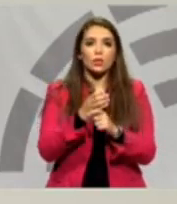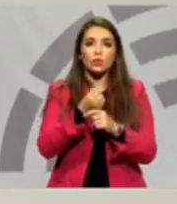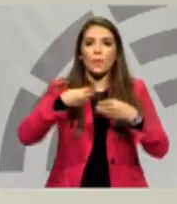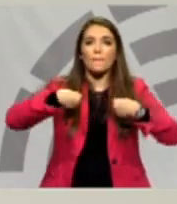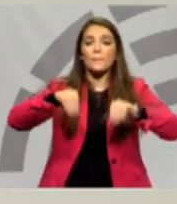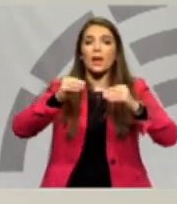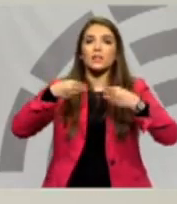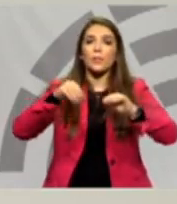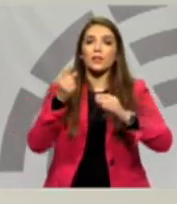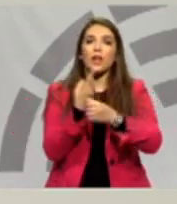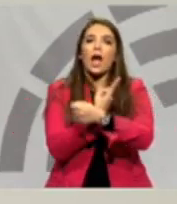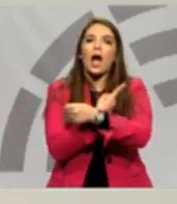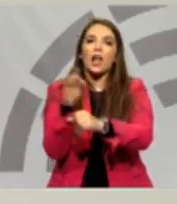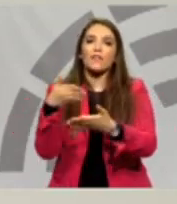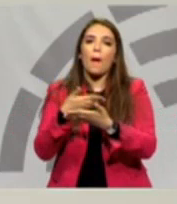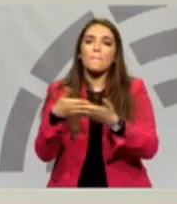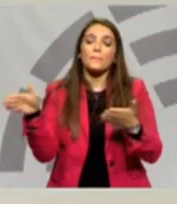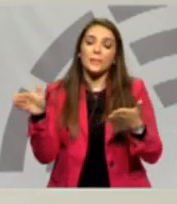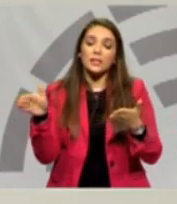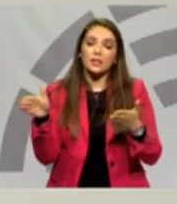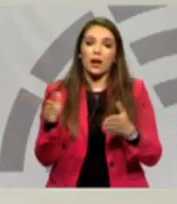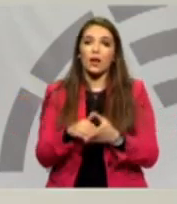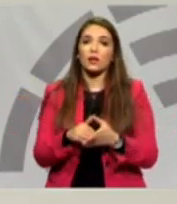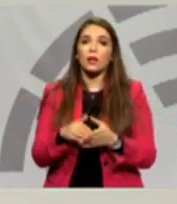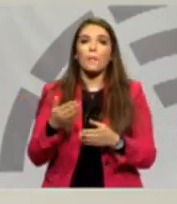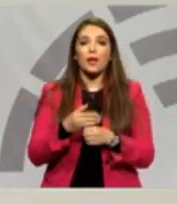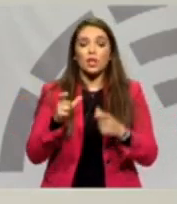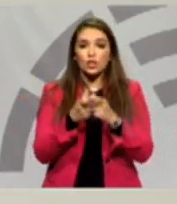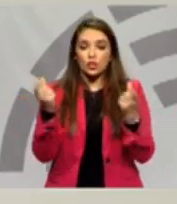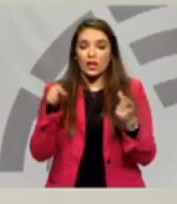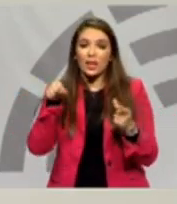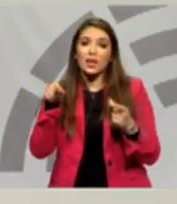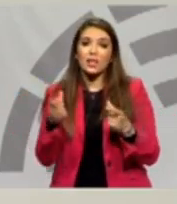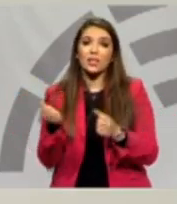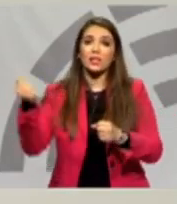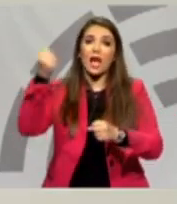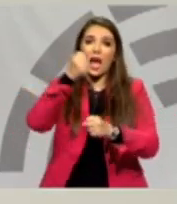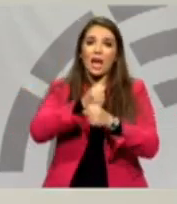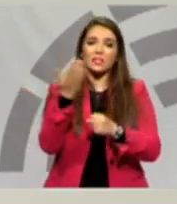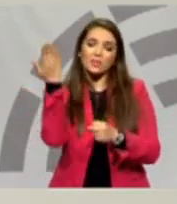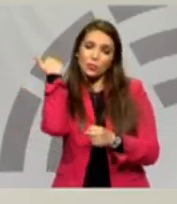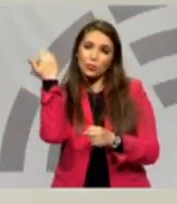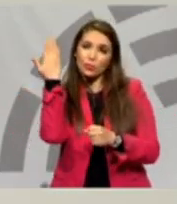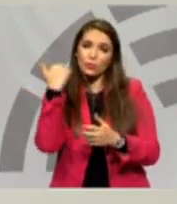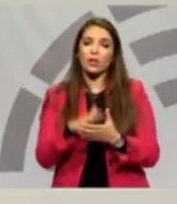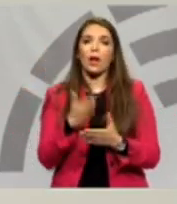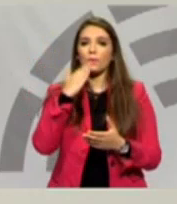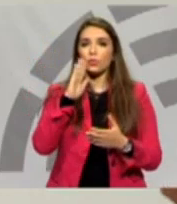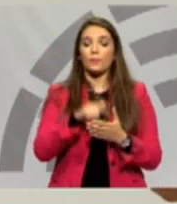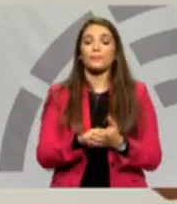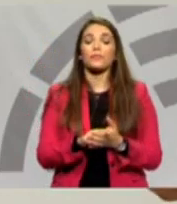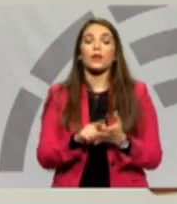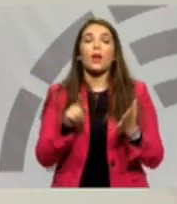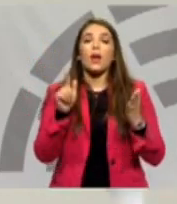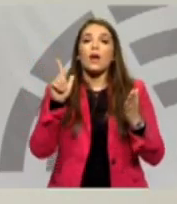من 1,000 مليار وهي شركه همم وقع تاسيسها في تونس سنه 14 من بين النقاط اخرى اللي